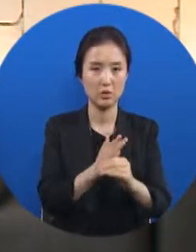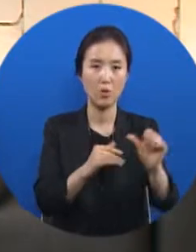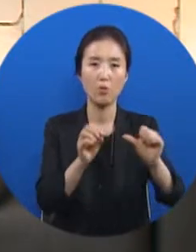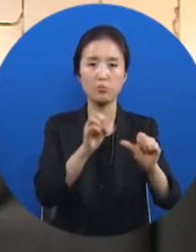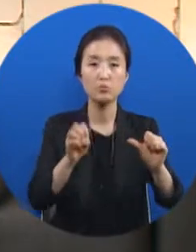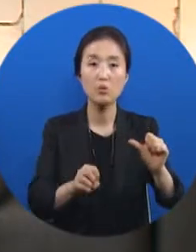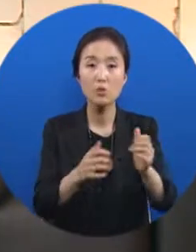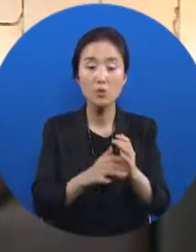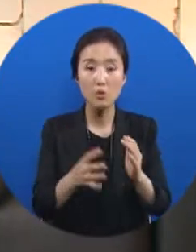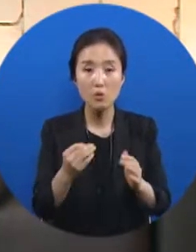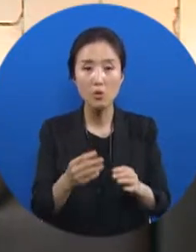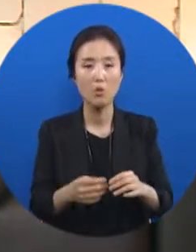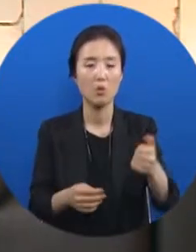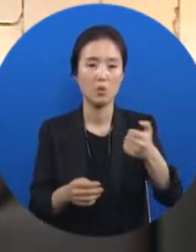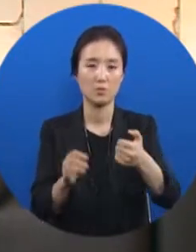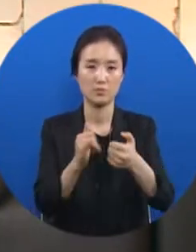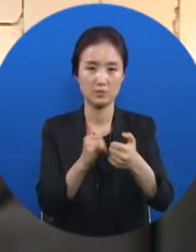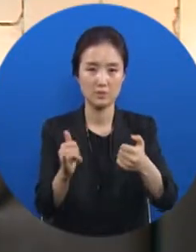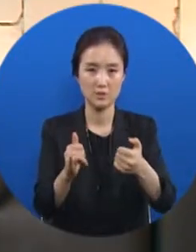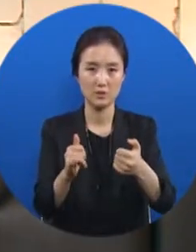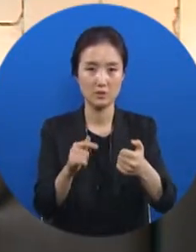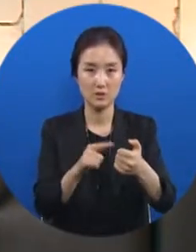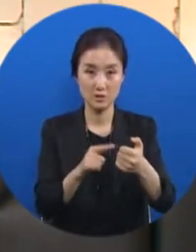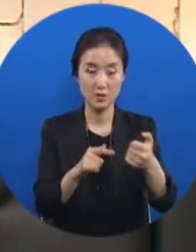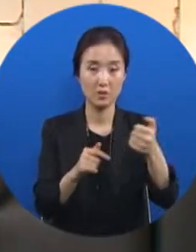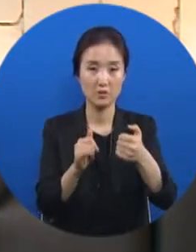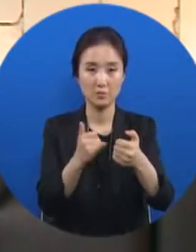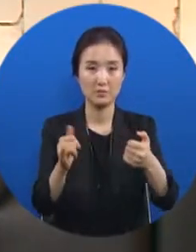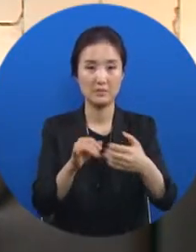5%는 2.5명. 그럼